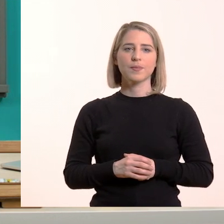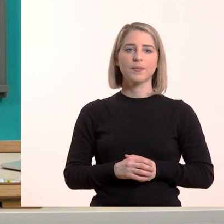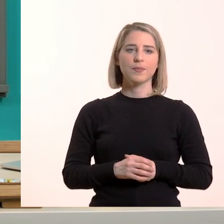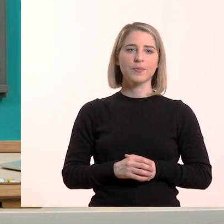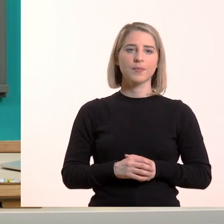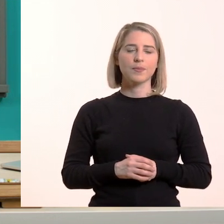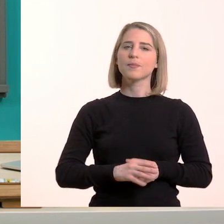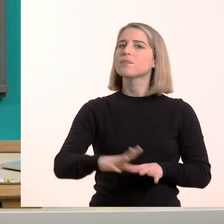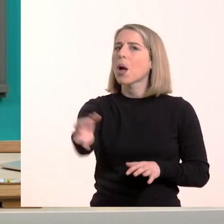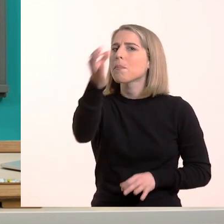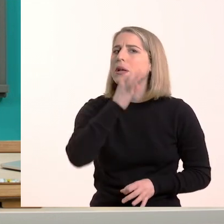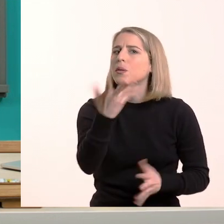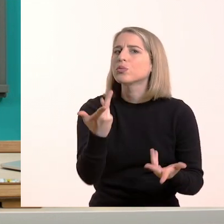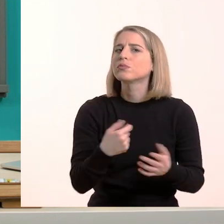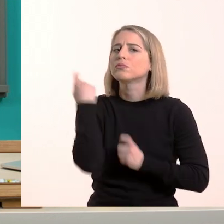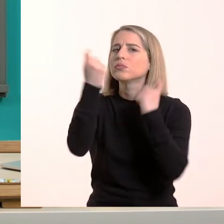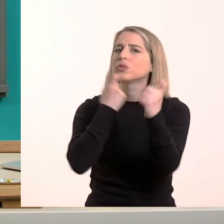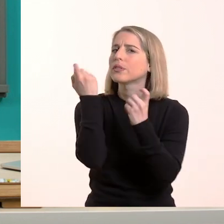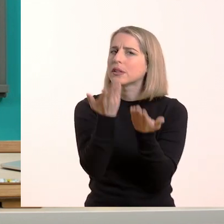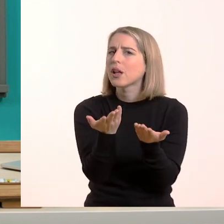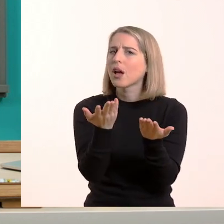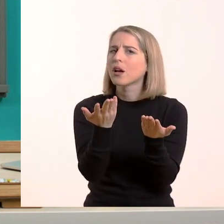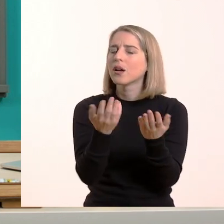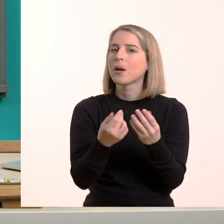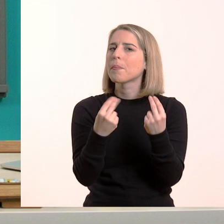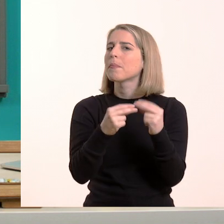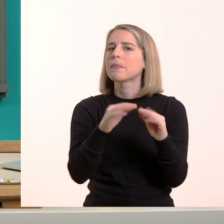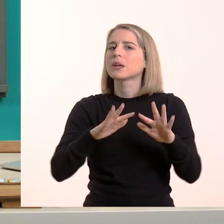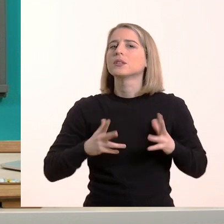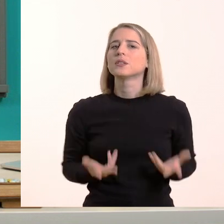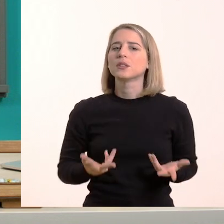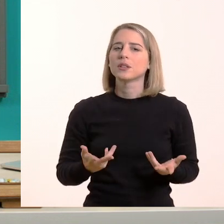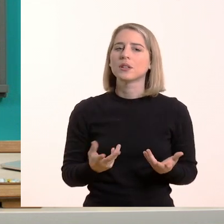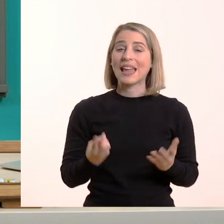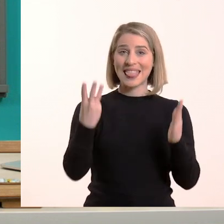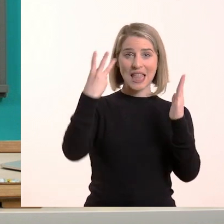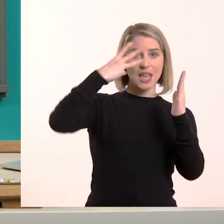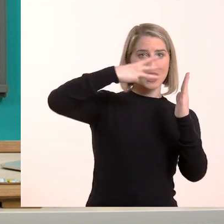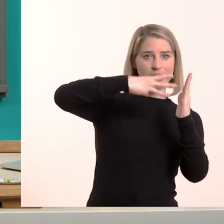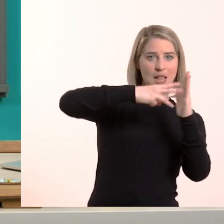Για να μου πείτε εσείς τώρα. Σκεφτήκατε? 3.000 σοκολάτες.